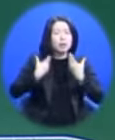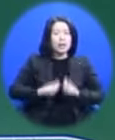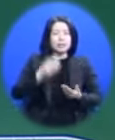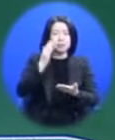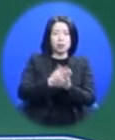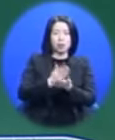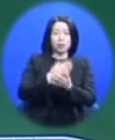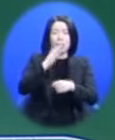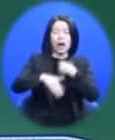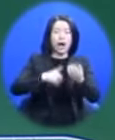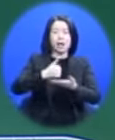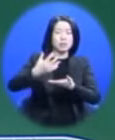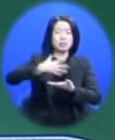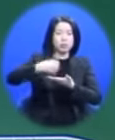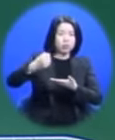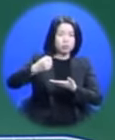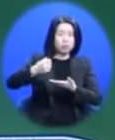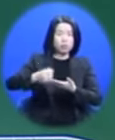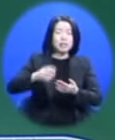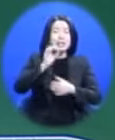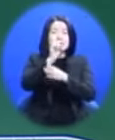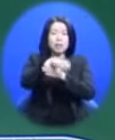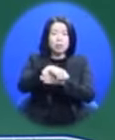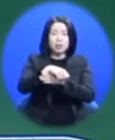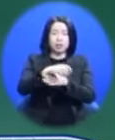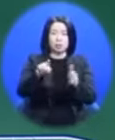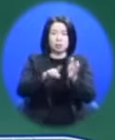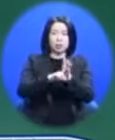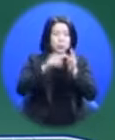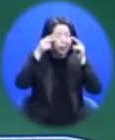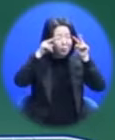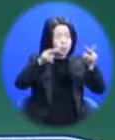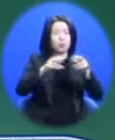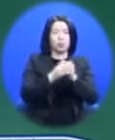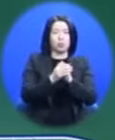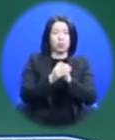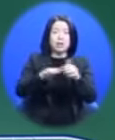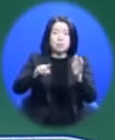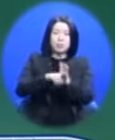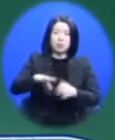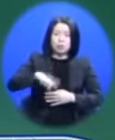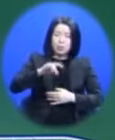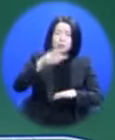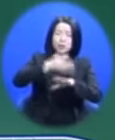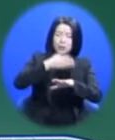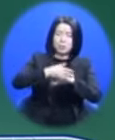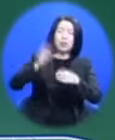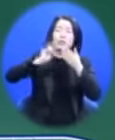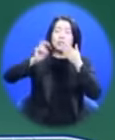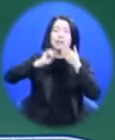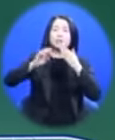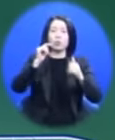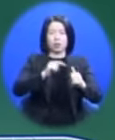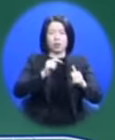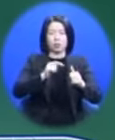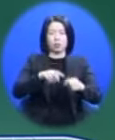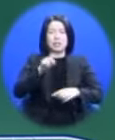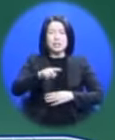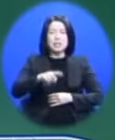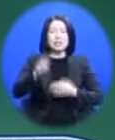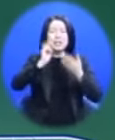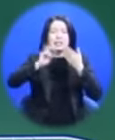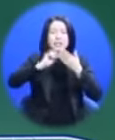하나님이 거두게 하실 열매를 믿음으로 바라보라고, 믿음으로 먼저 감사하고 찬송하라고, 주님이 이